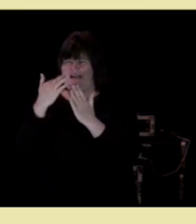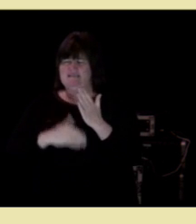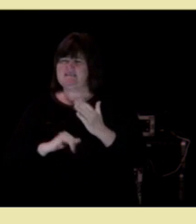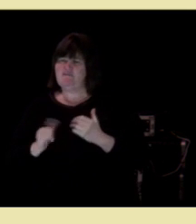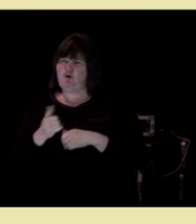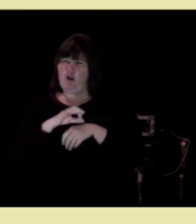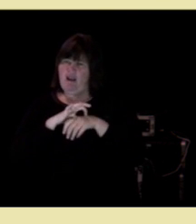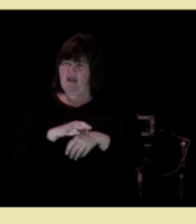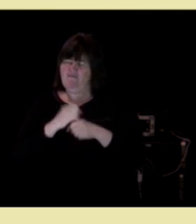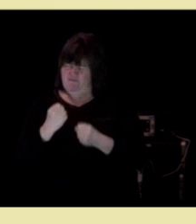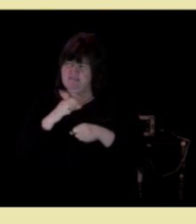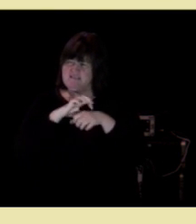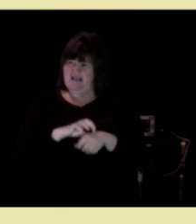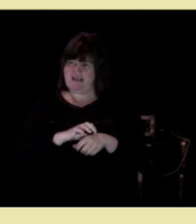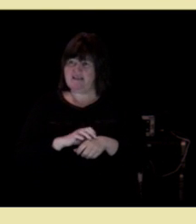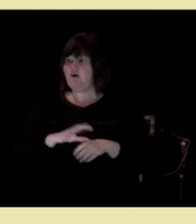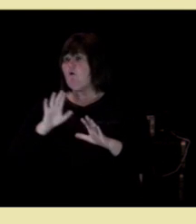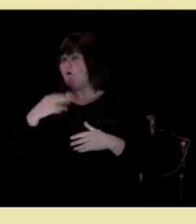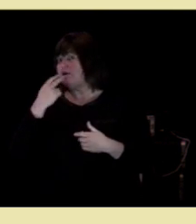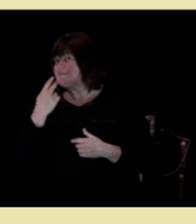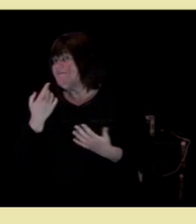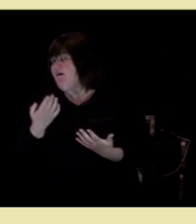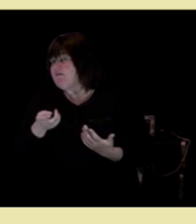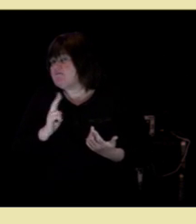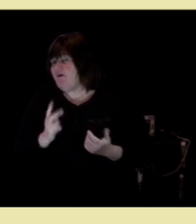la oss se hva han svarer på den første henvendelsen.